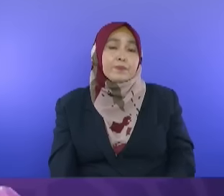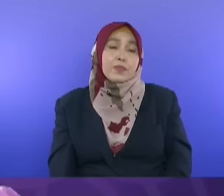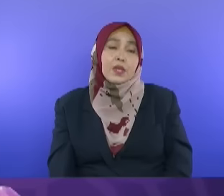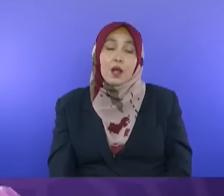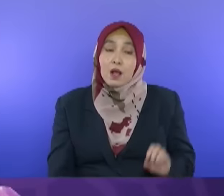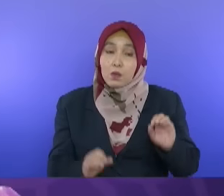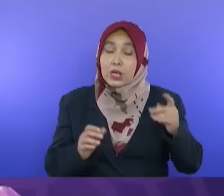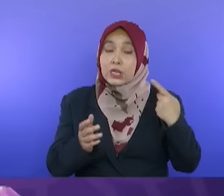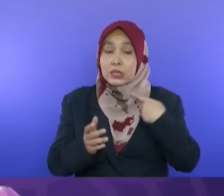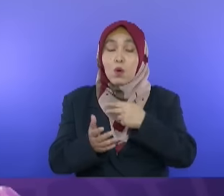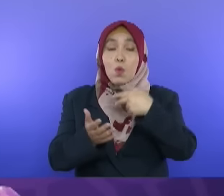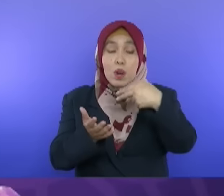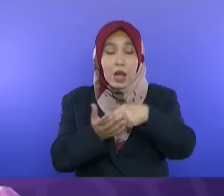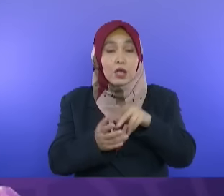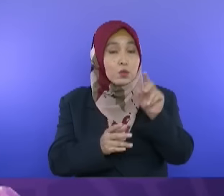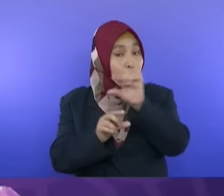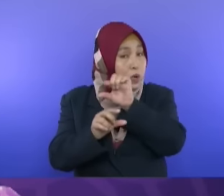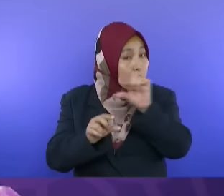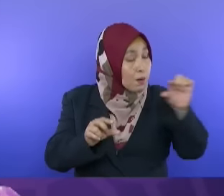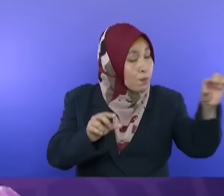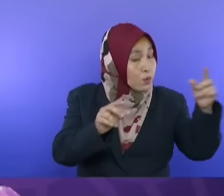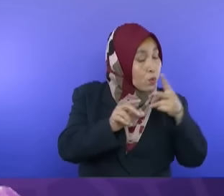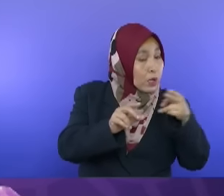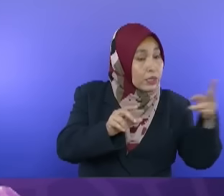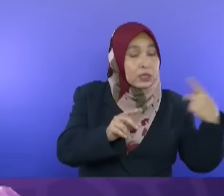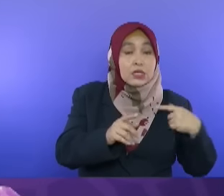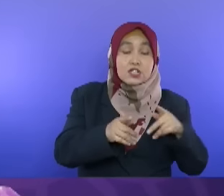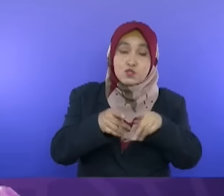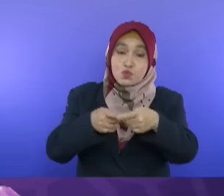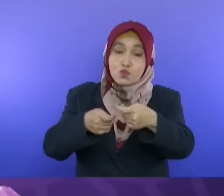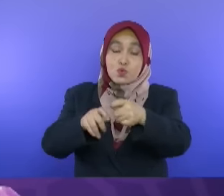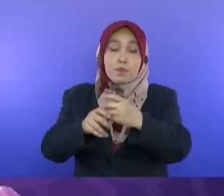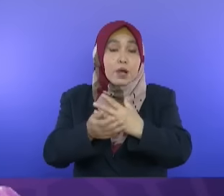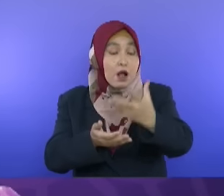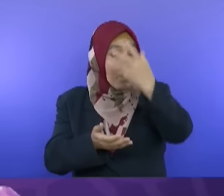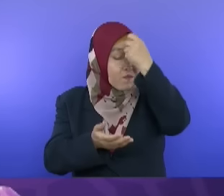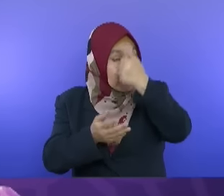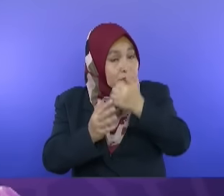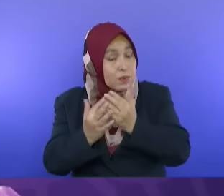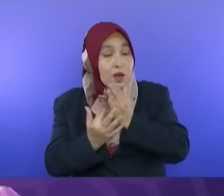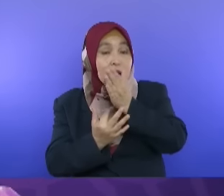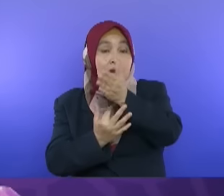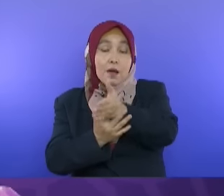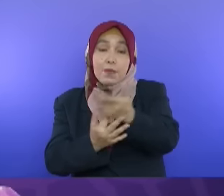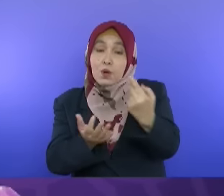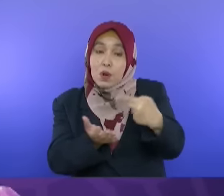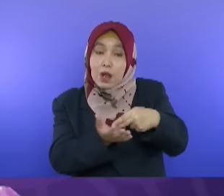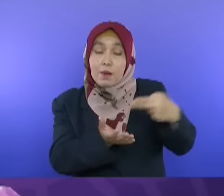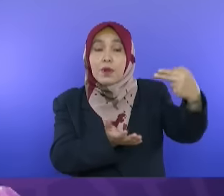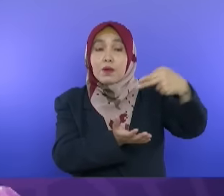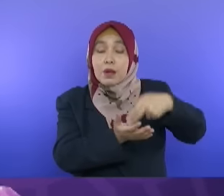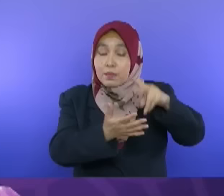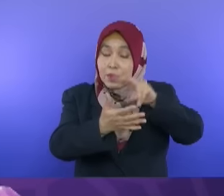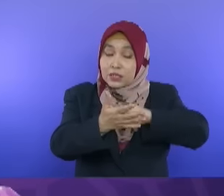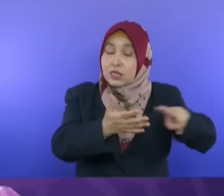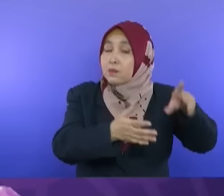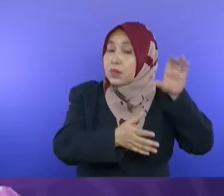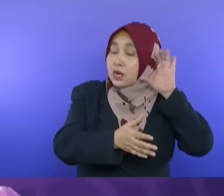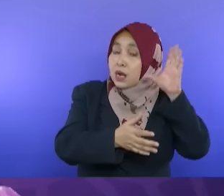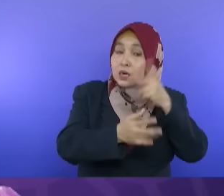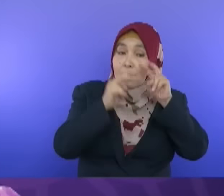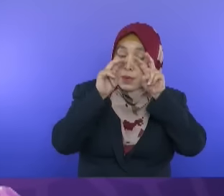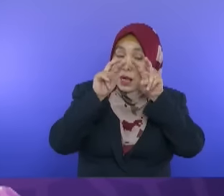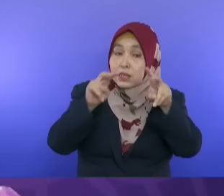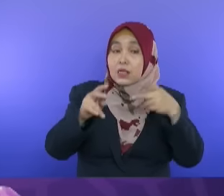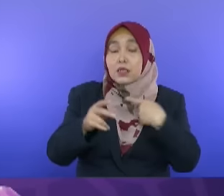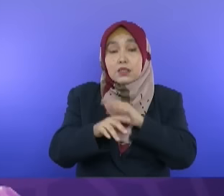potongan ini dan kita coba hafas melalui pengulangan pengulangan bacaan pendengaran dan penglihatan